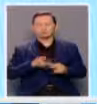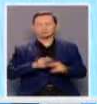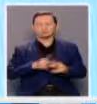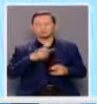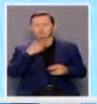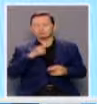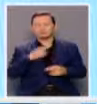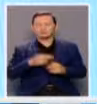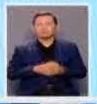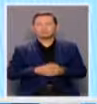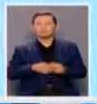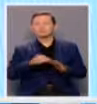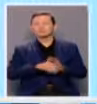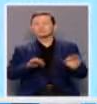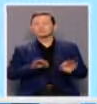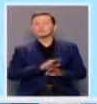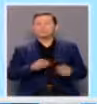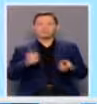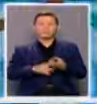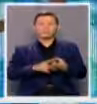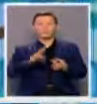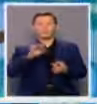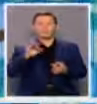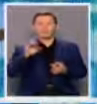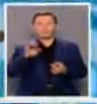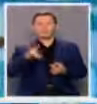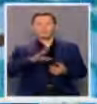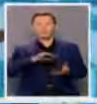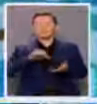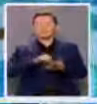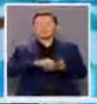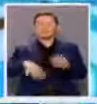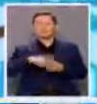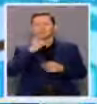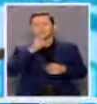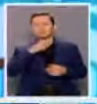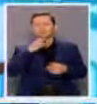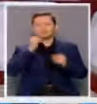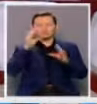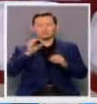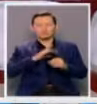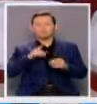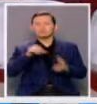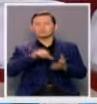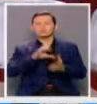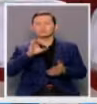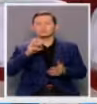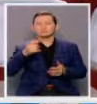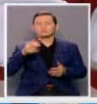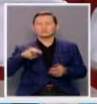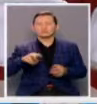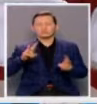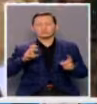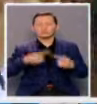насихаттаушы. Терме аталымы бойынша өнер көрсеткен Нұрболат Исаев қазыларды таң қалдырды. Бүгінде аудан орталығындағы Смағұл Көшекбаев